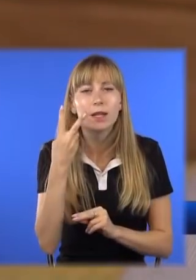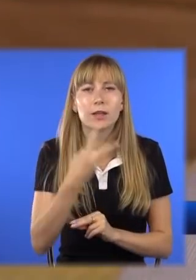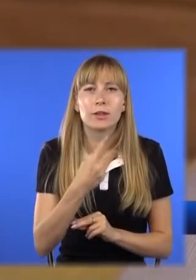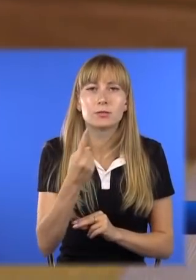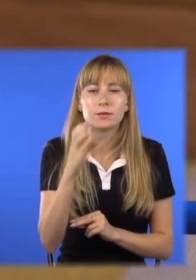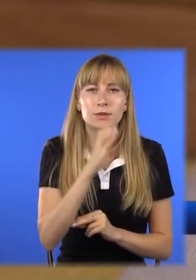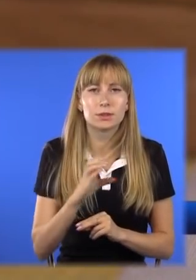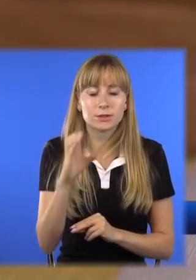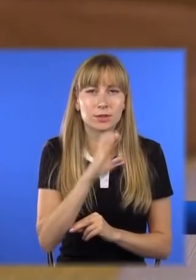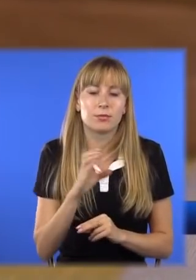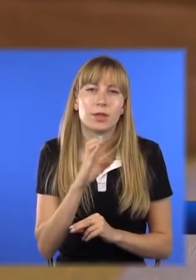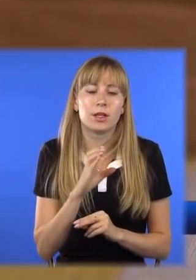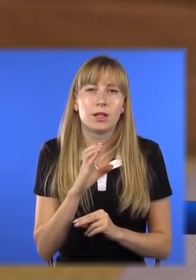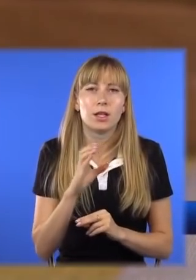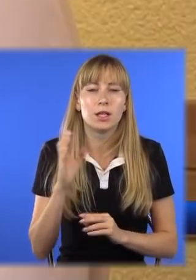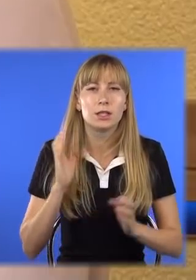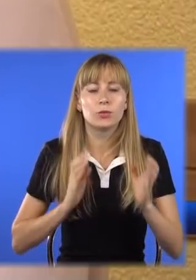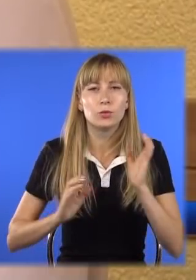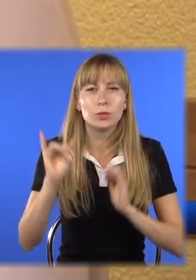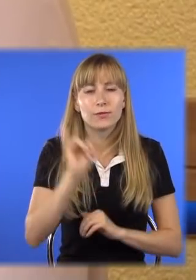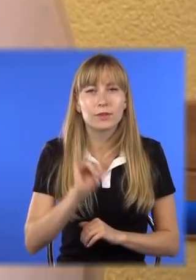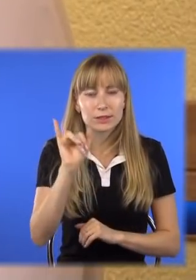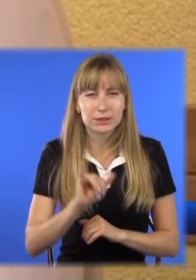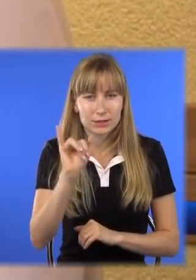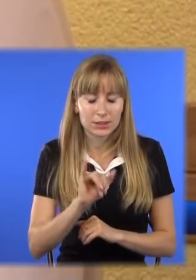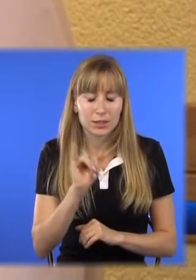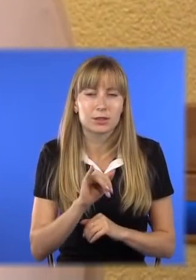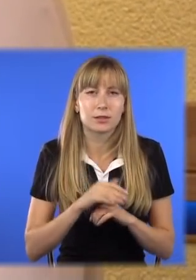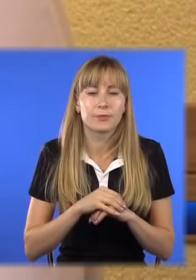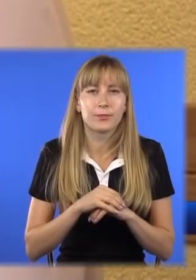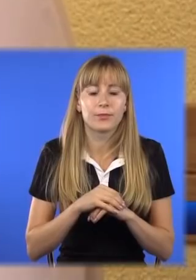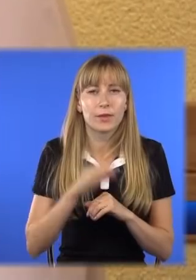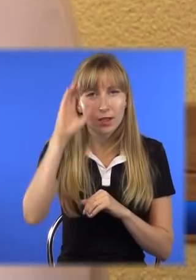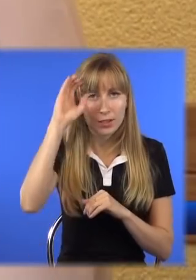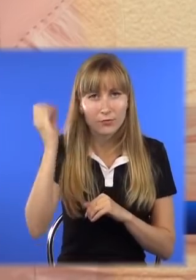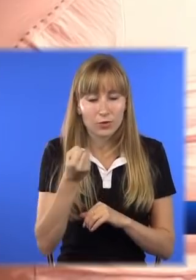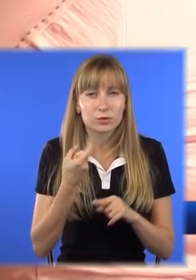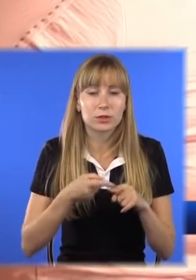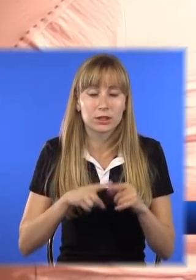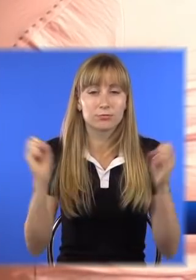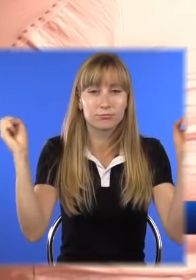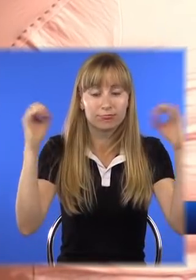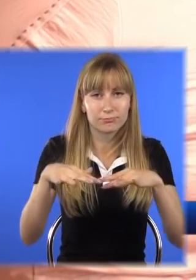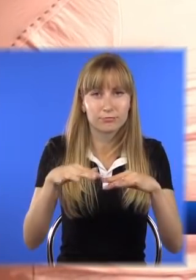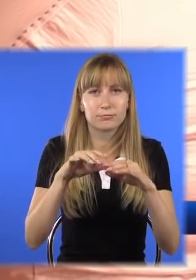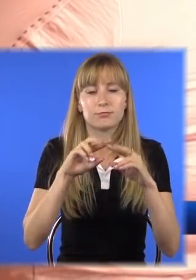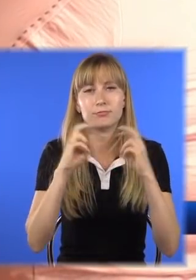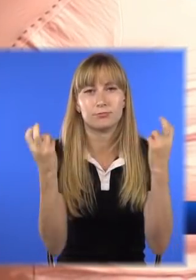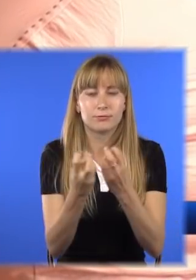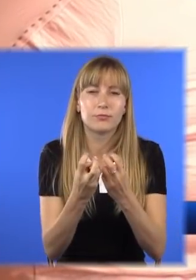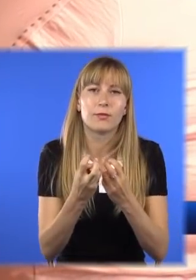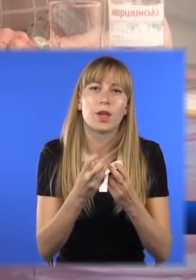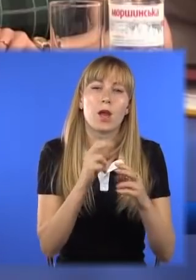державного університету внутрішніх справ відбувся круглий стіл між поліцейськими та адвокатами міста. Зустріч